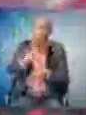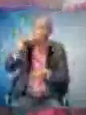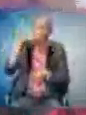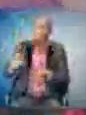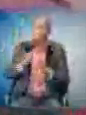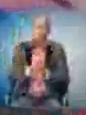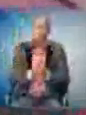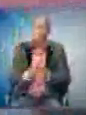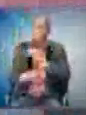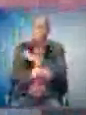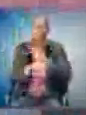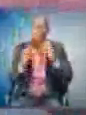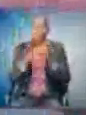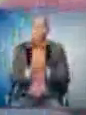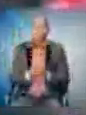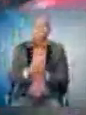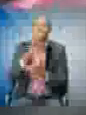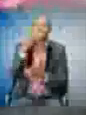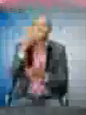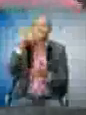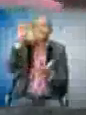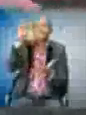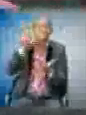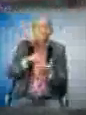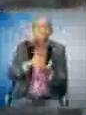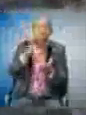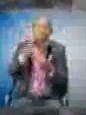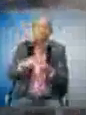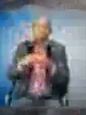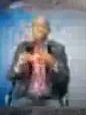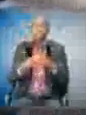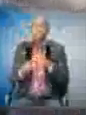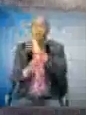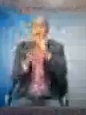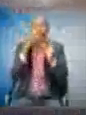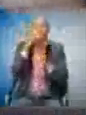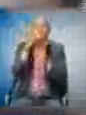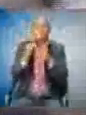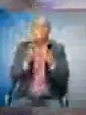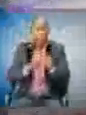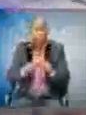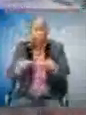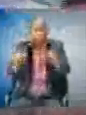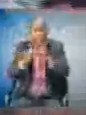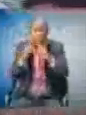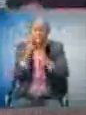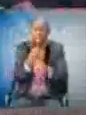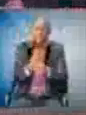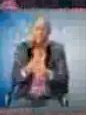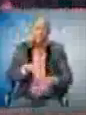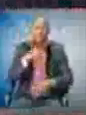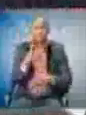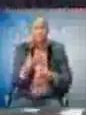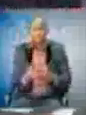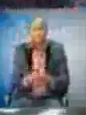kilometre ya kable tukuma 2 millions de dollars. Alors, au lieu tuendeleshe na makaja mipatia moto na mai, ile franga tuko